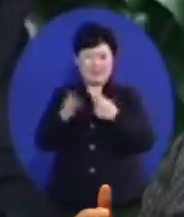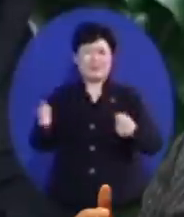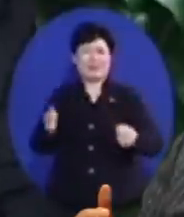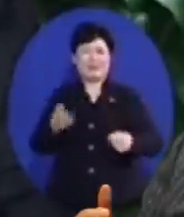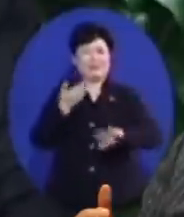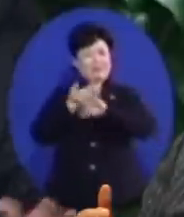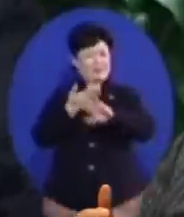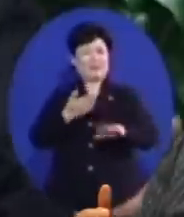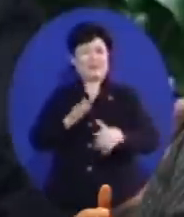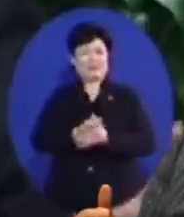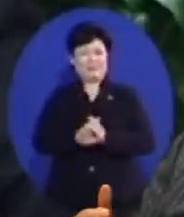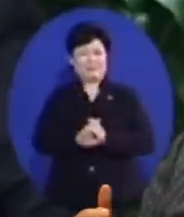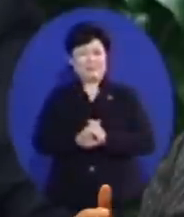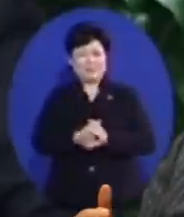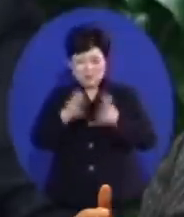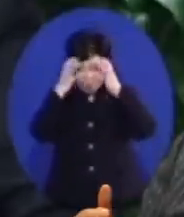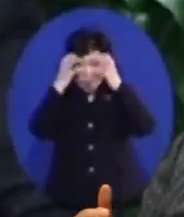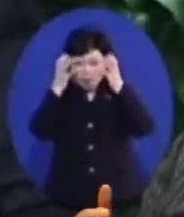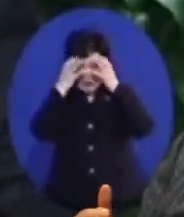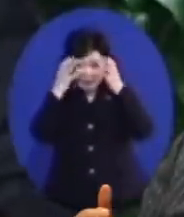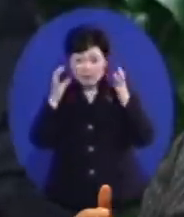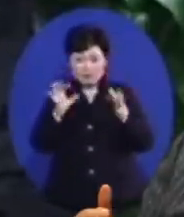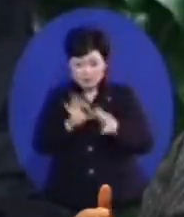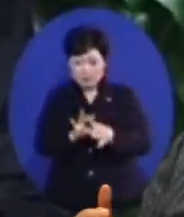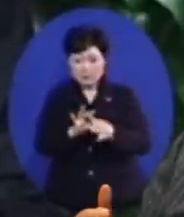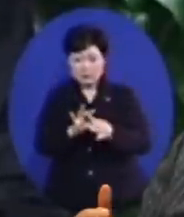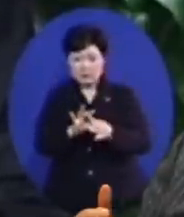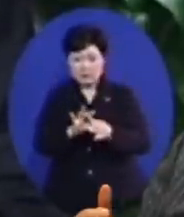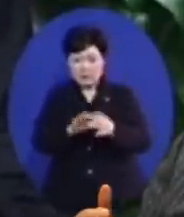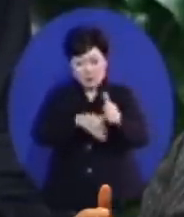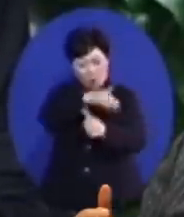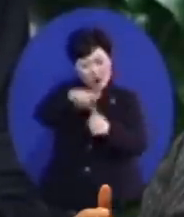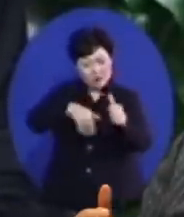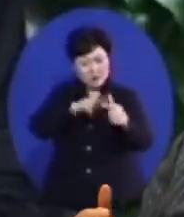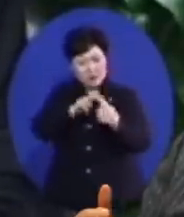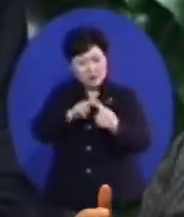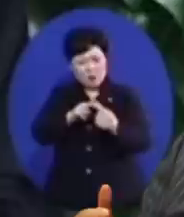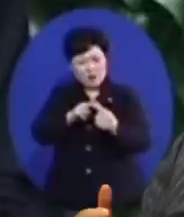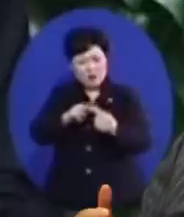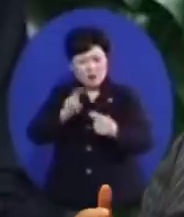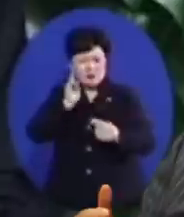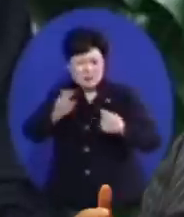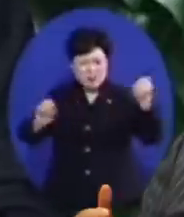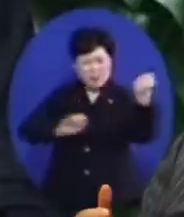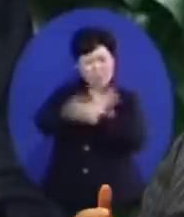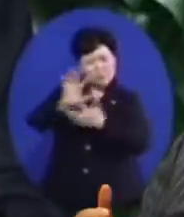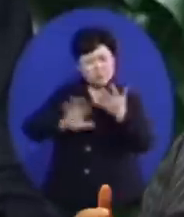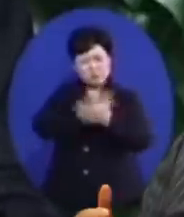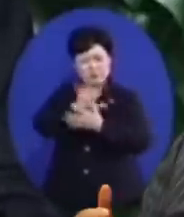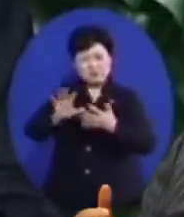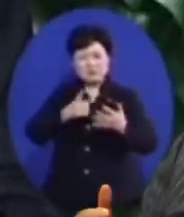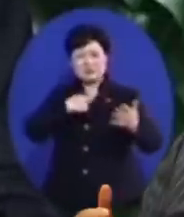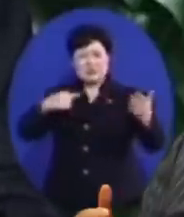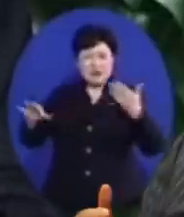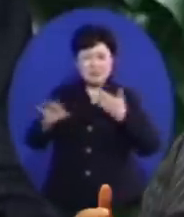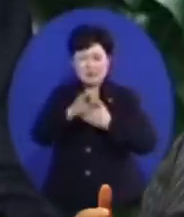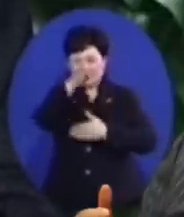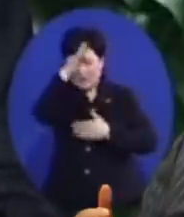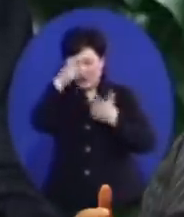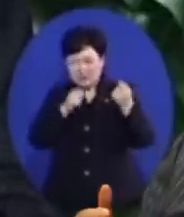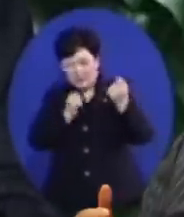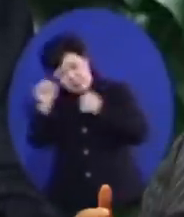것입니다. 우리가 고난의 환경과 폭풍을 당하면 그것을 닭처럼 피하거나